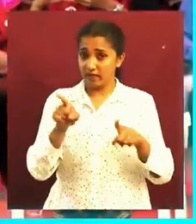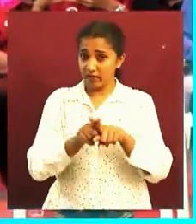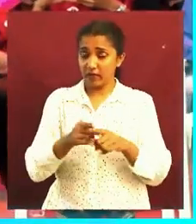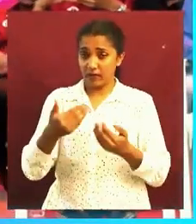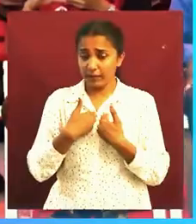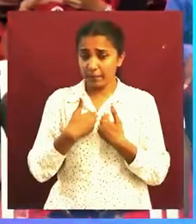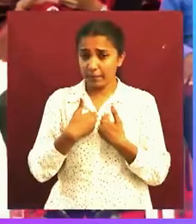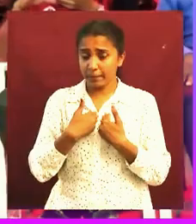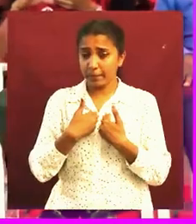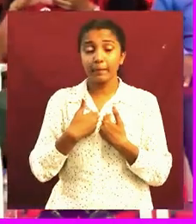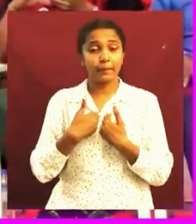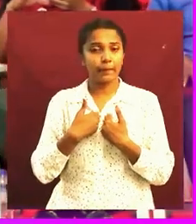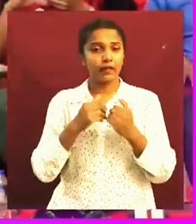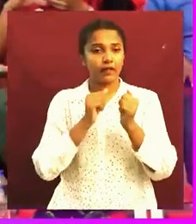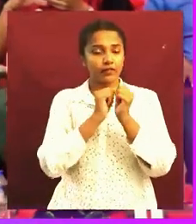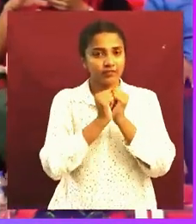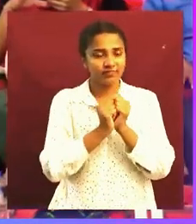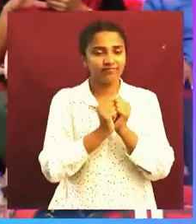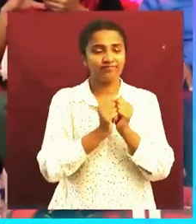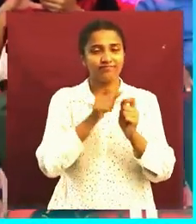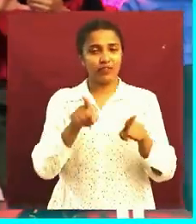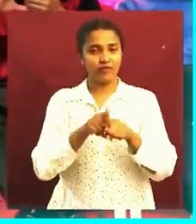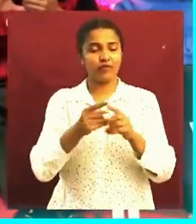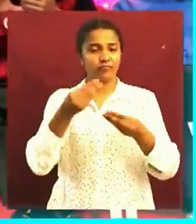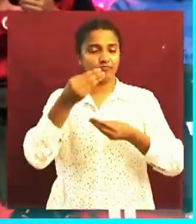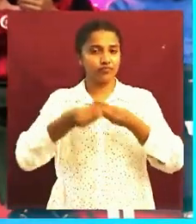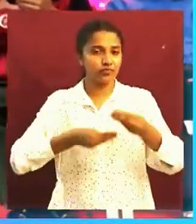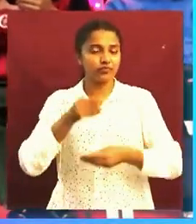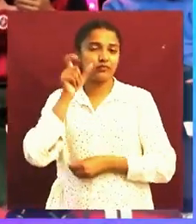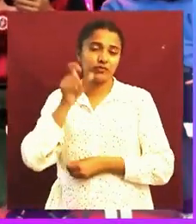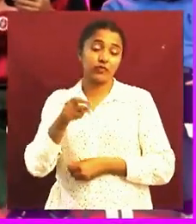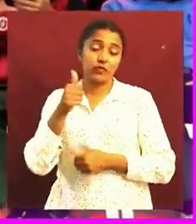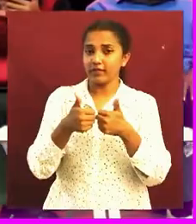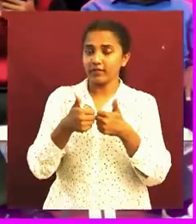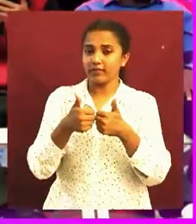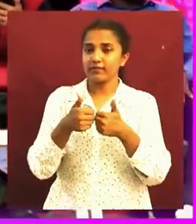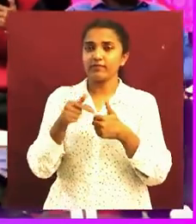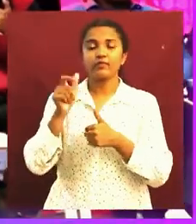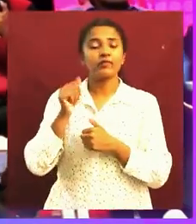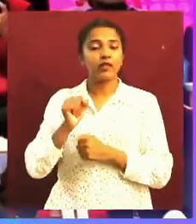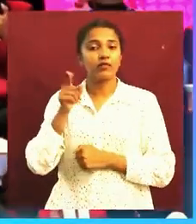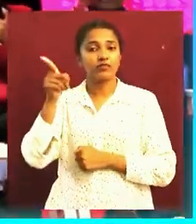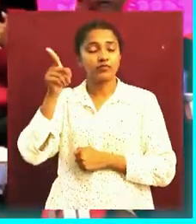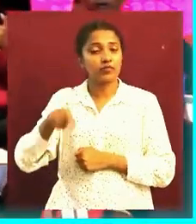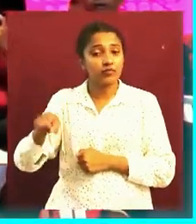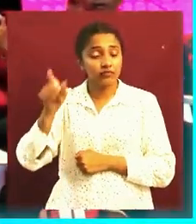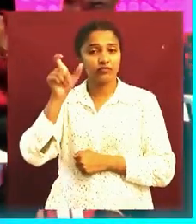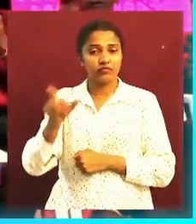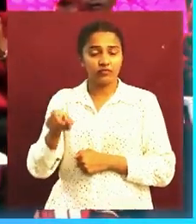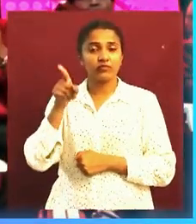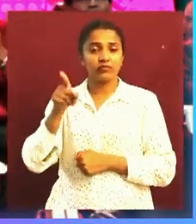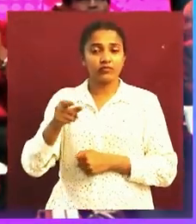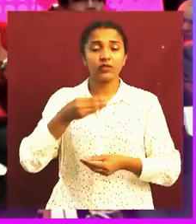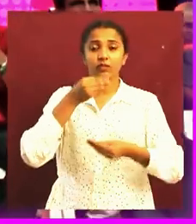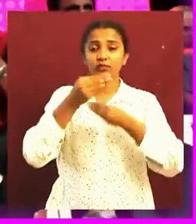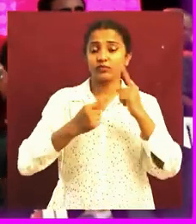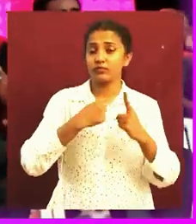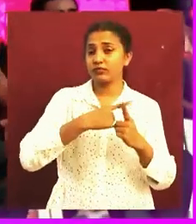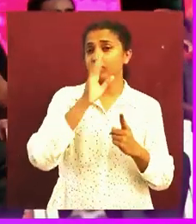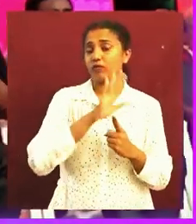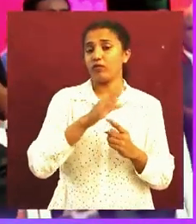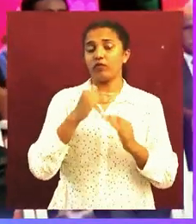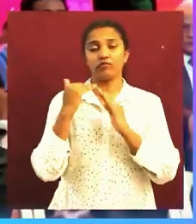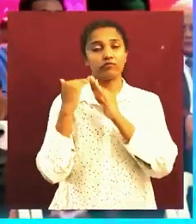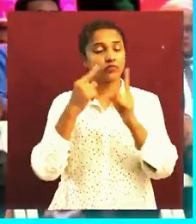අපි ව්‍යවසායකයන්ට ව්‍යාපාරිකයන්ට යහපත් මොකද ඔවුන් ආර්ථිකය දියුණු කරන්න ඕන ඔවුන් කර්මාන්තය දියුණු